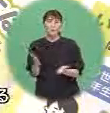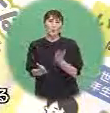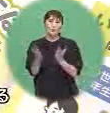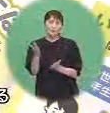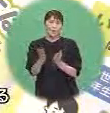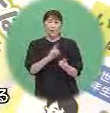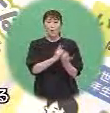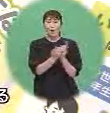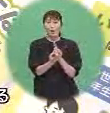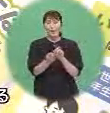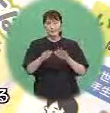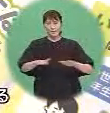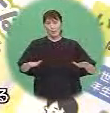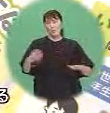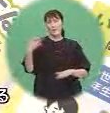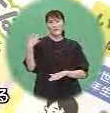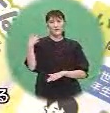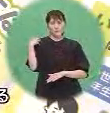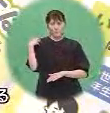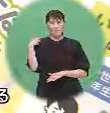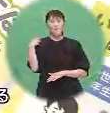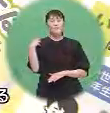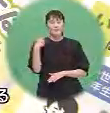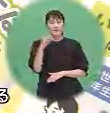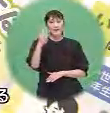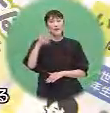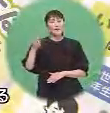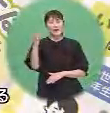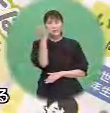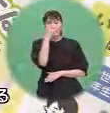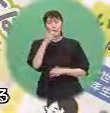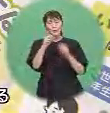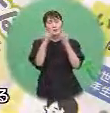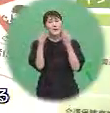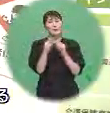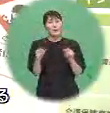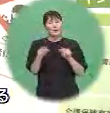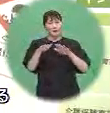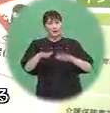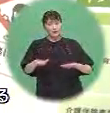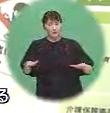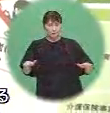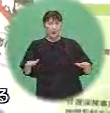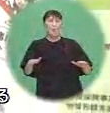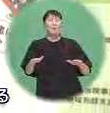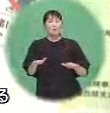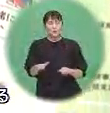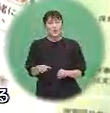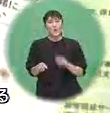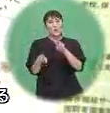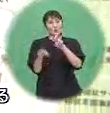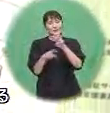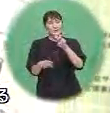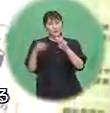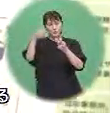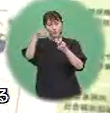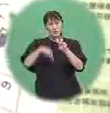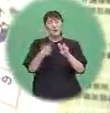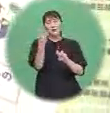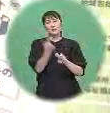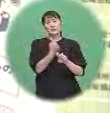県の調査では市内の児童生徒のおよそ20人に1人が家族の世話をしているといいます。